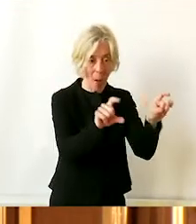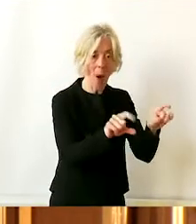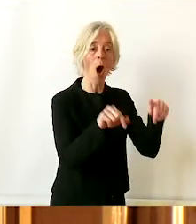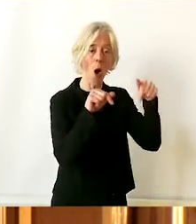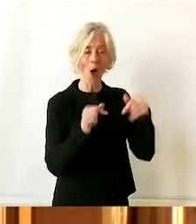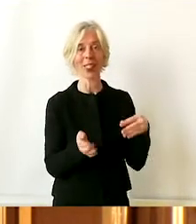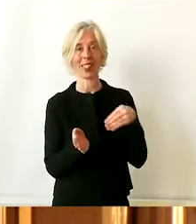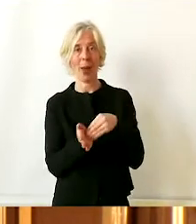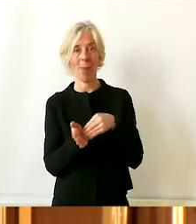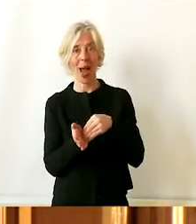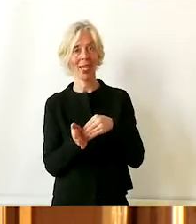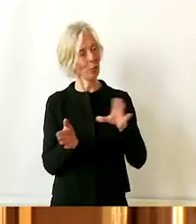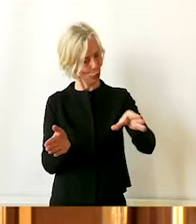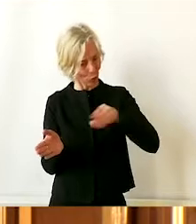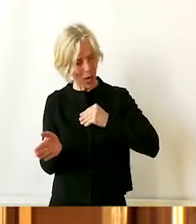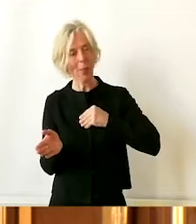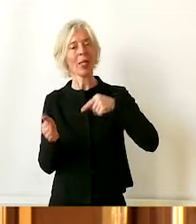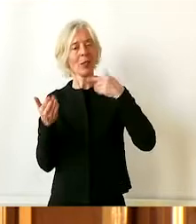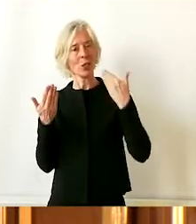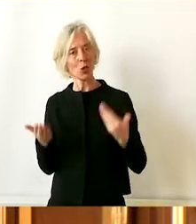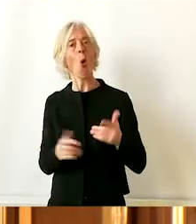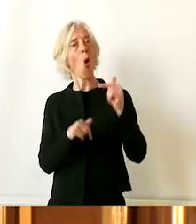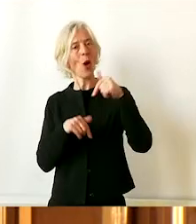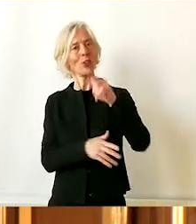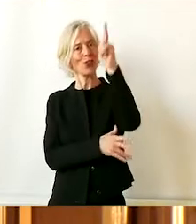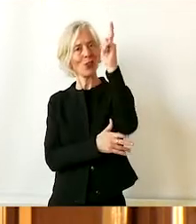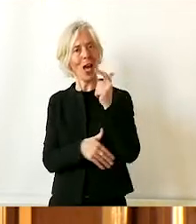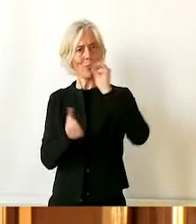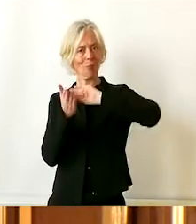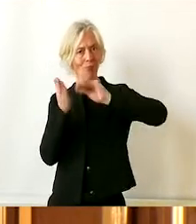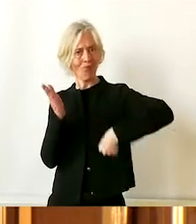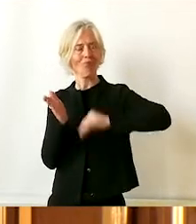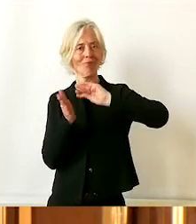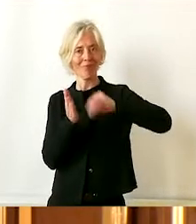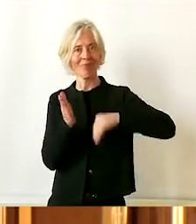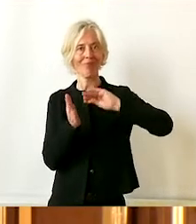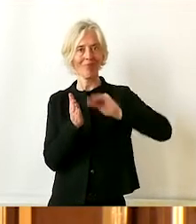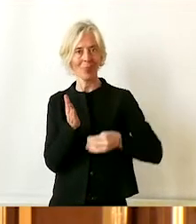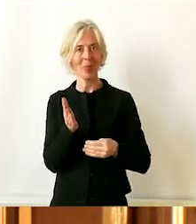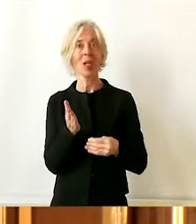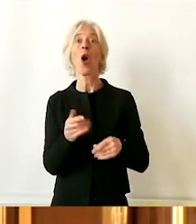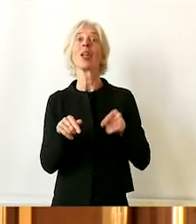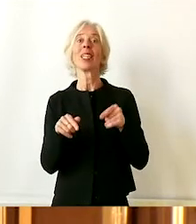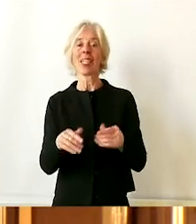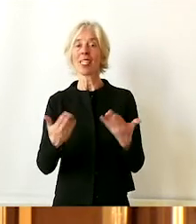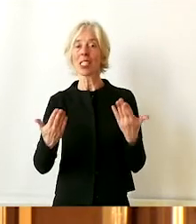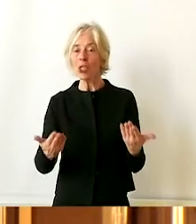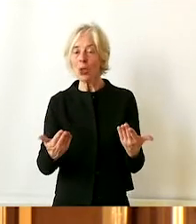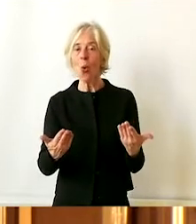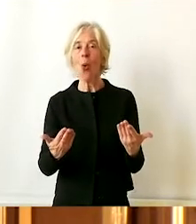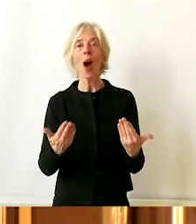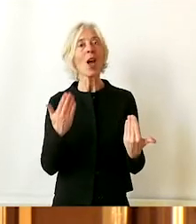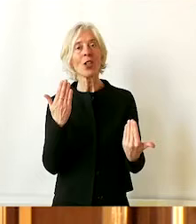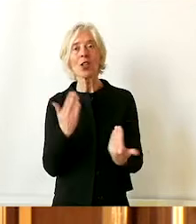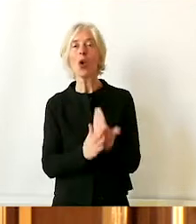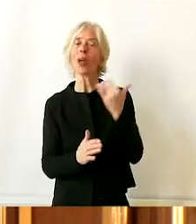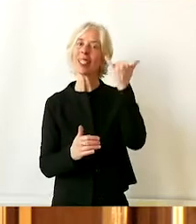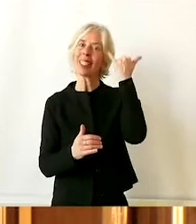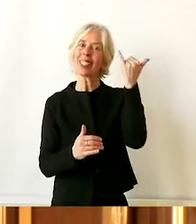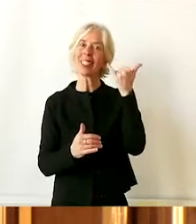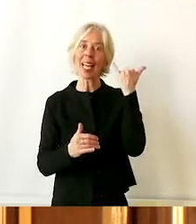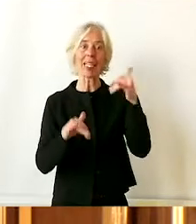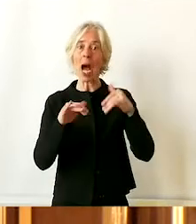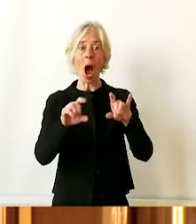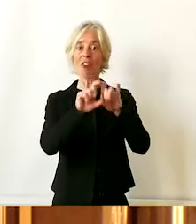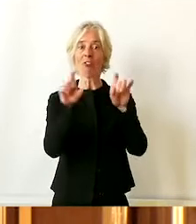Schritt gehen und mit uns diesen Startschuss wagen. Es ist ein aufwachsendes System. Das werden nicht die Unternehmen sein, die hoffentlich